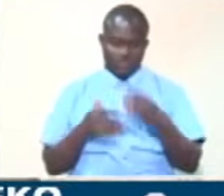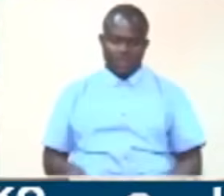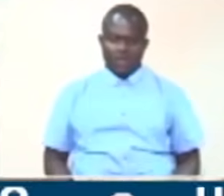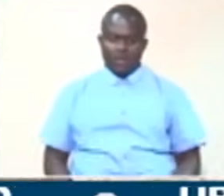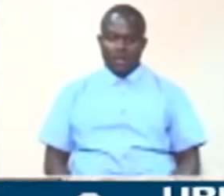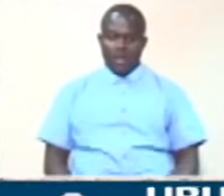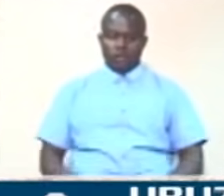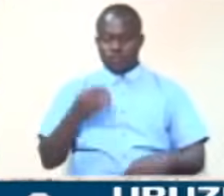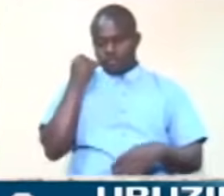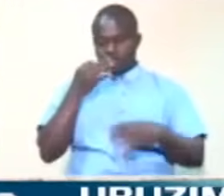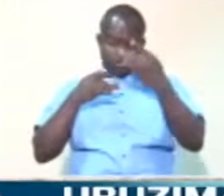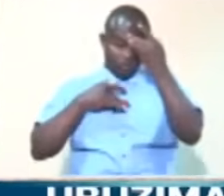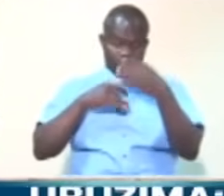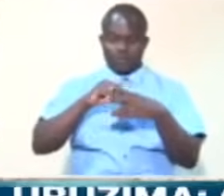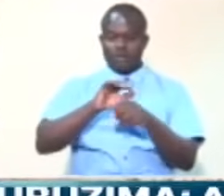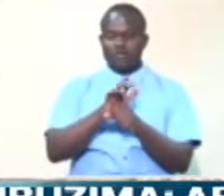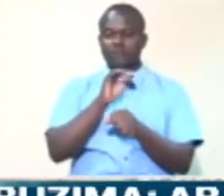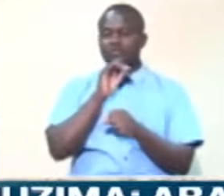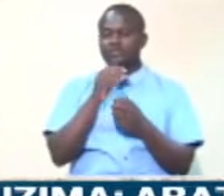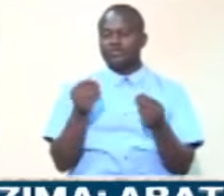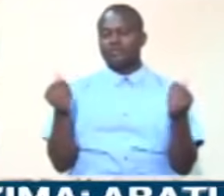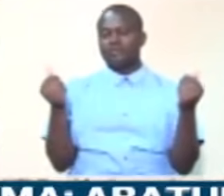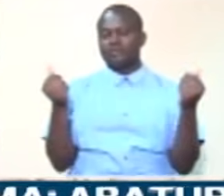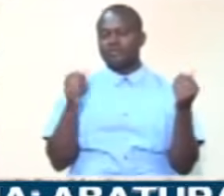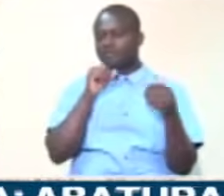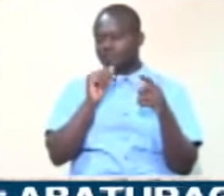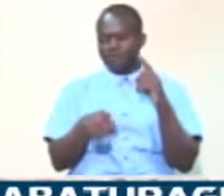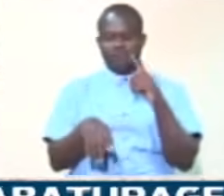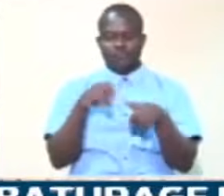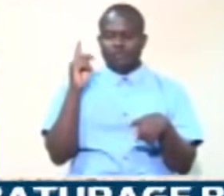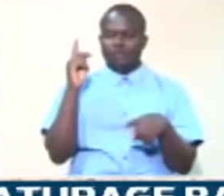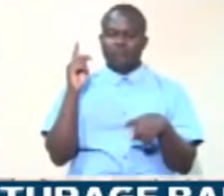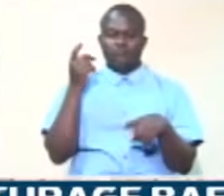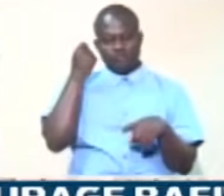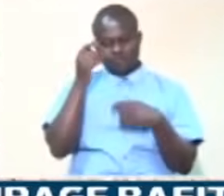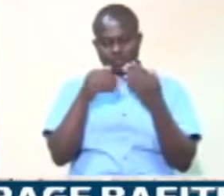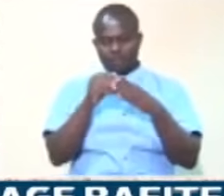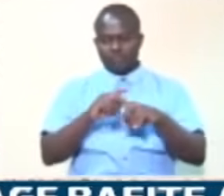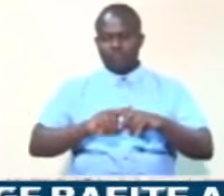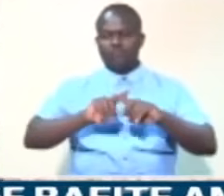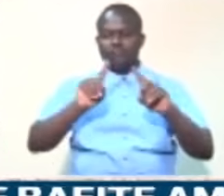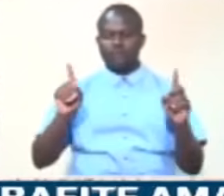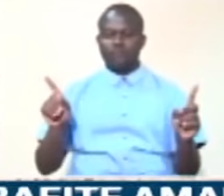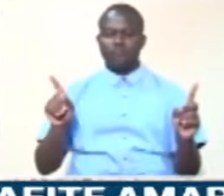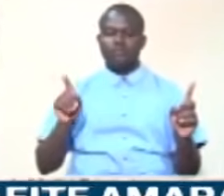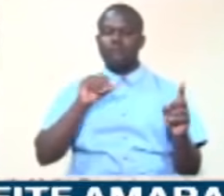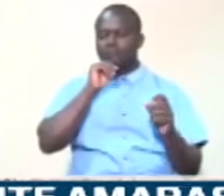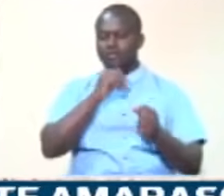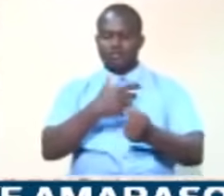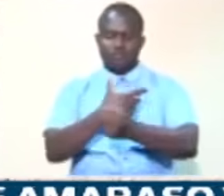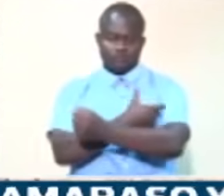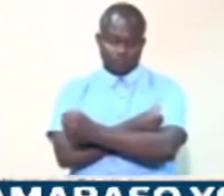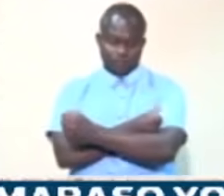narwara corona nayikira ntabwo yanzahaza bitandukanye nuko